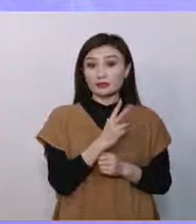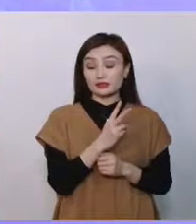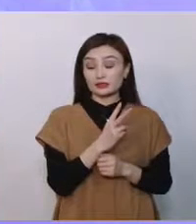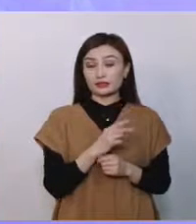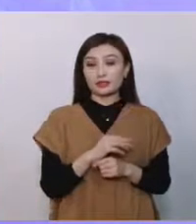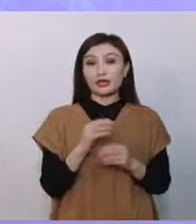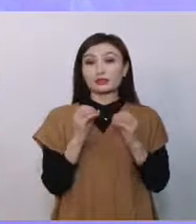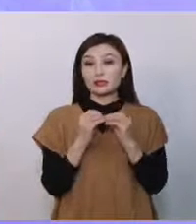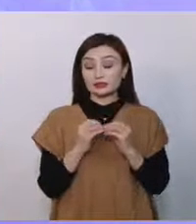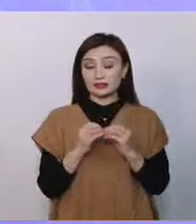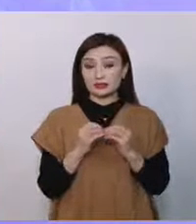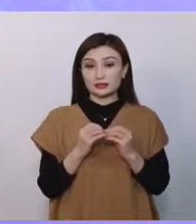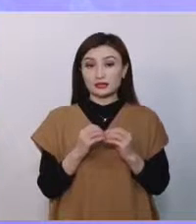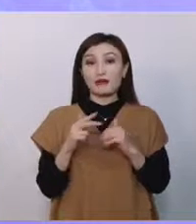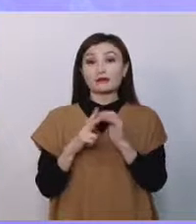10